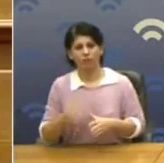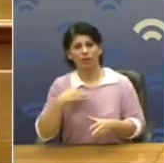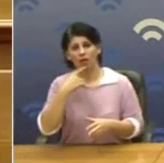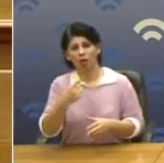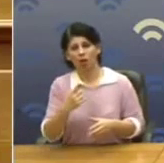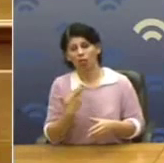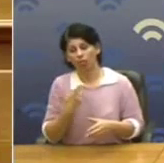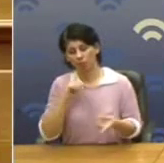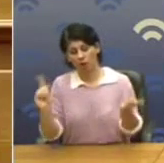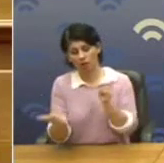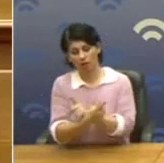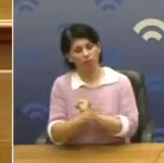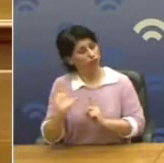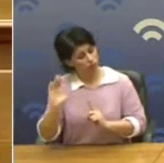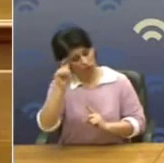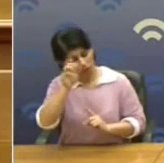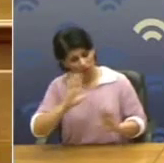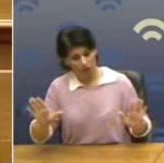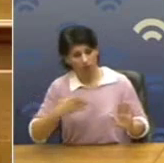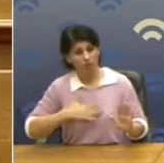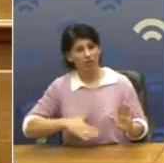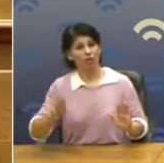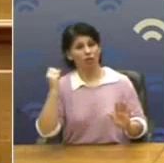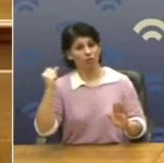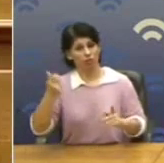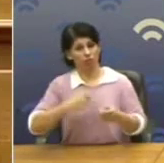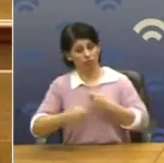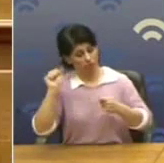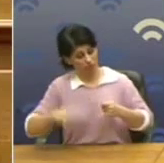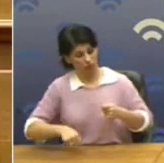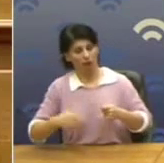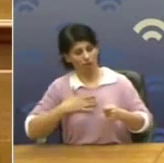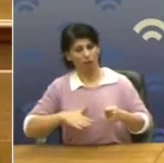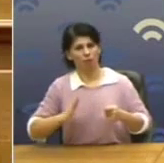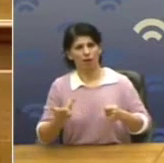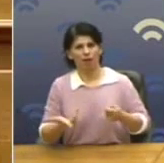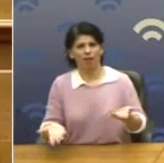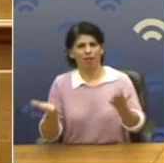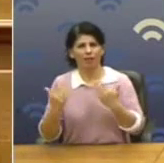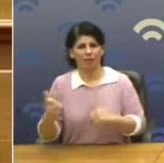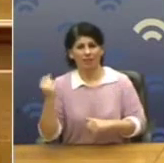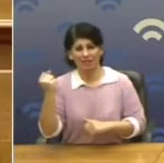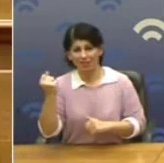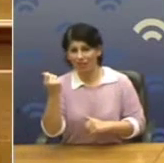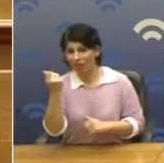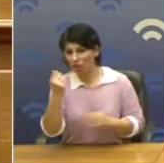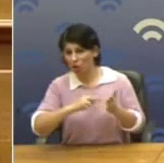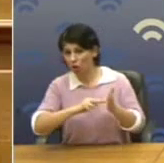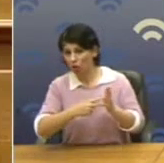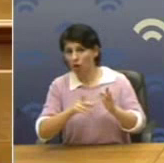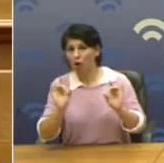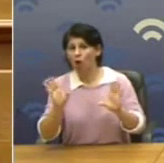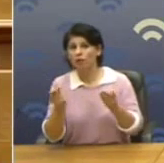πω, μάλιστα, κανείς δεν θέλει να μην έχουμε ισχυρές επιχειρήσεις. Αλλά δεν υπάρχει ισχυρή οικονομία χωρίς ποιότητα